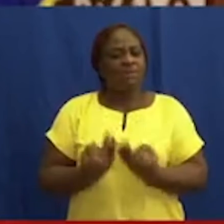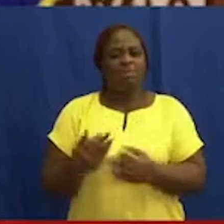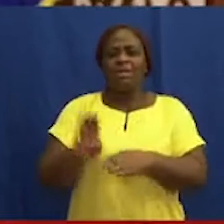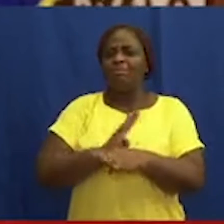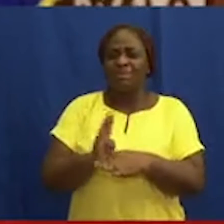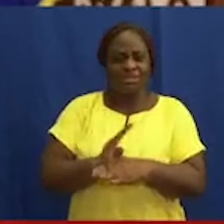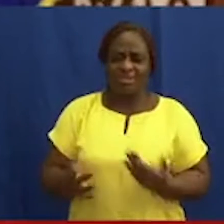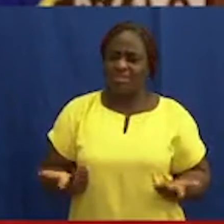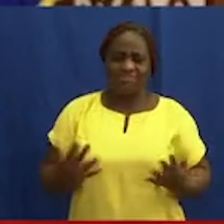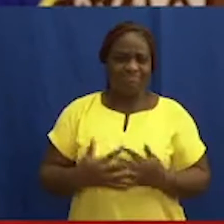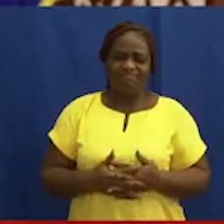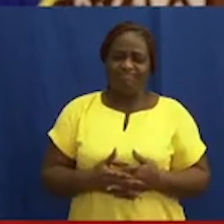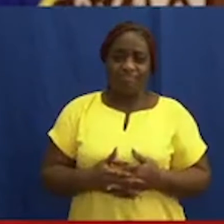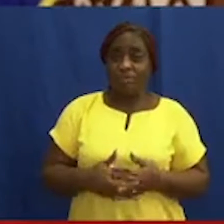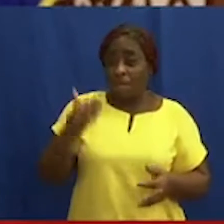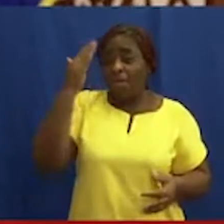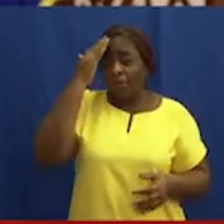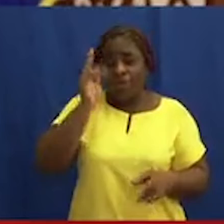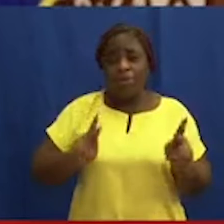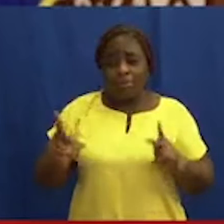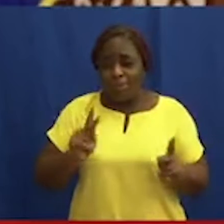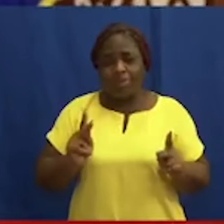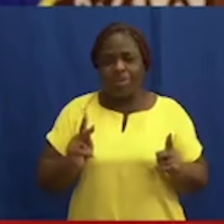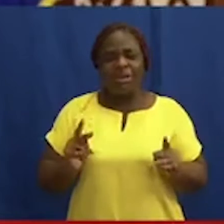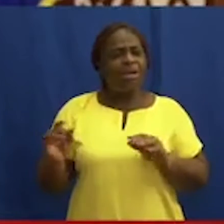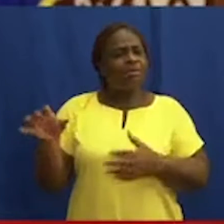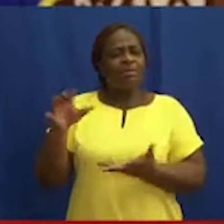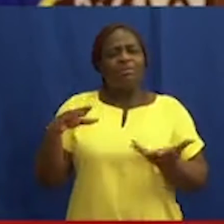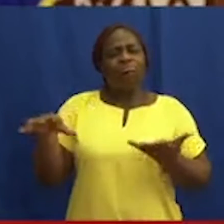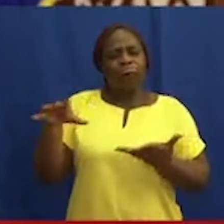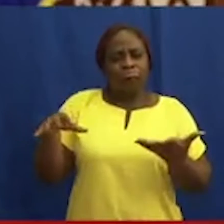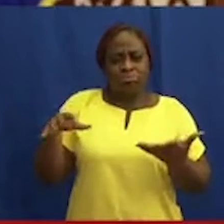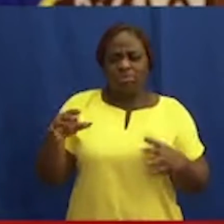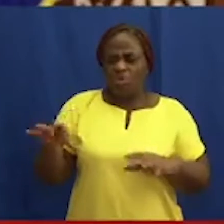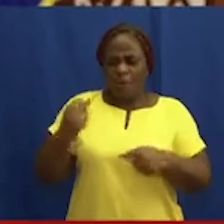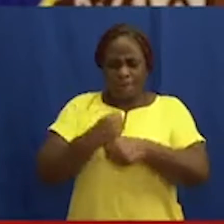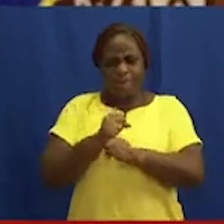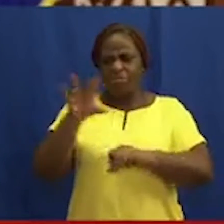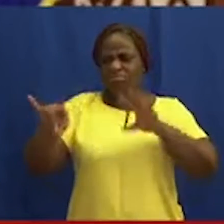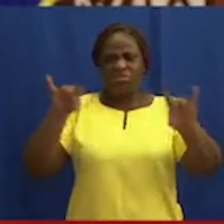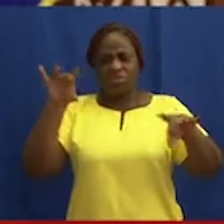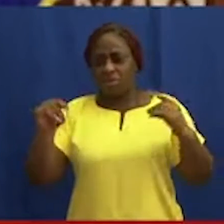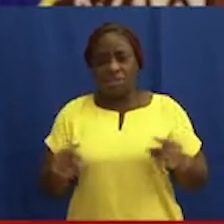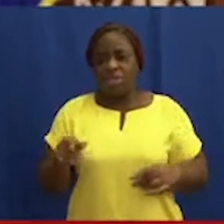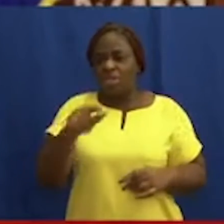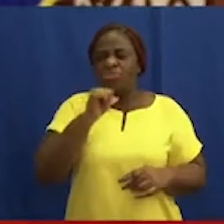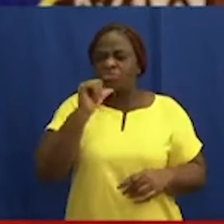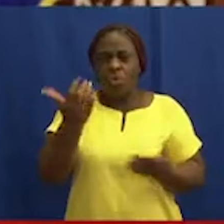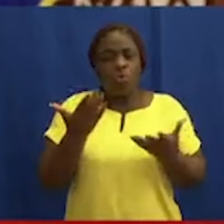55% a cikin zuwa shekara 2028. Muna kuma ganin yadda zamu yi mu